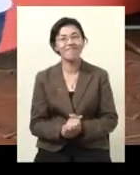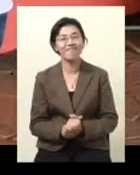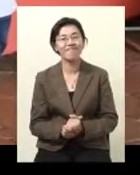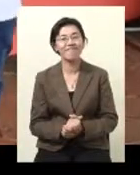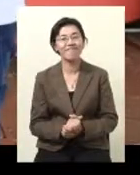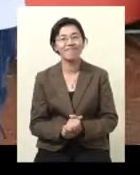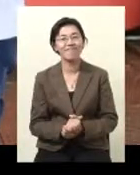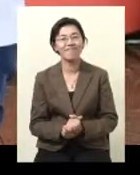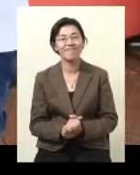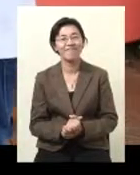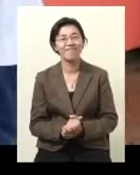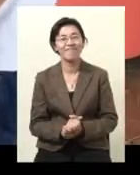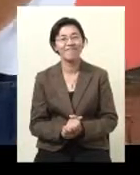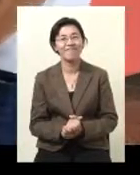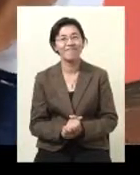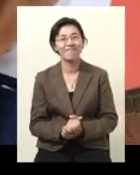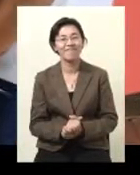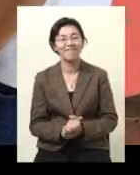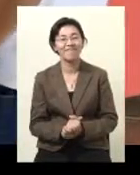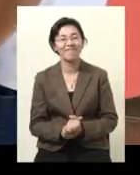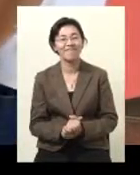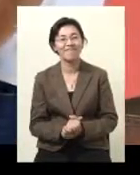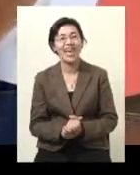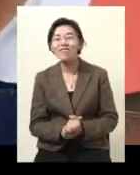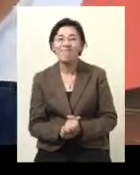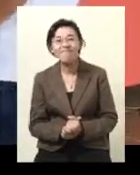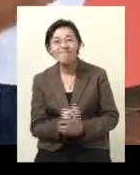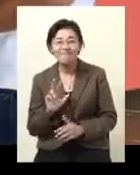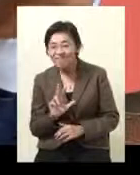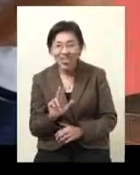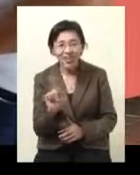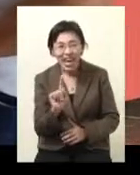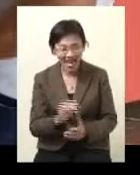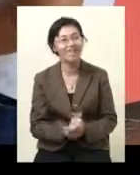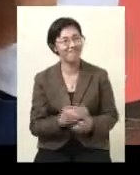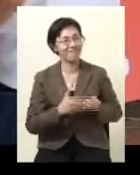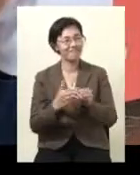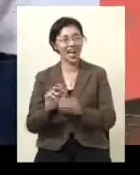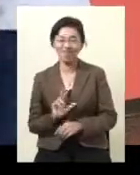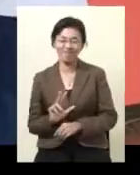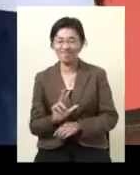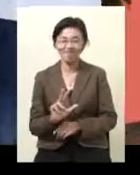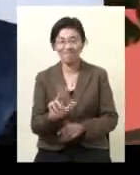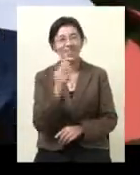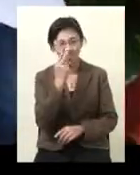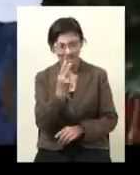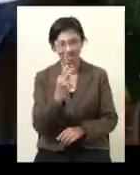ที่ท่องเที่ยวค ่ะโอเคนะฮะงั้นเราไปไหนกันครับ ครับเดี๋ยวเราเชิญเลยครับผมเชิญด้านในเลยครับ นี่เลย คร ับ